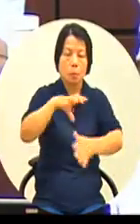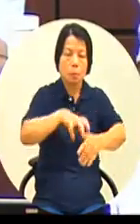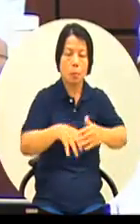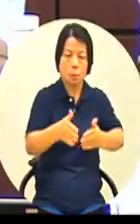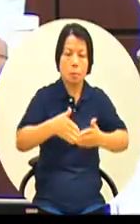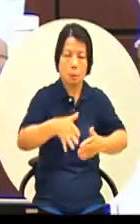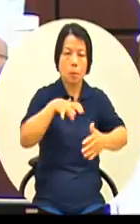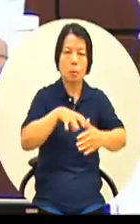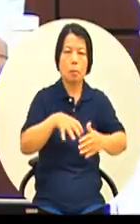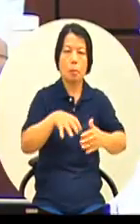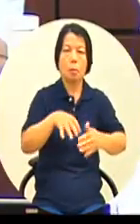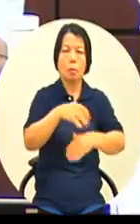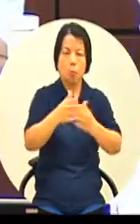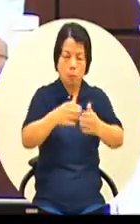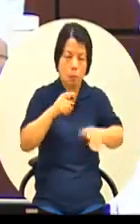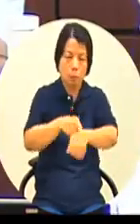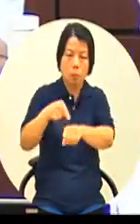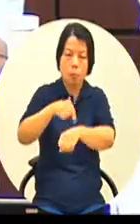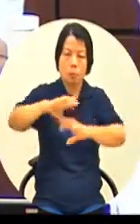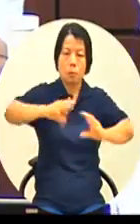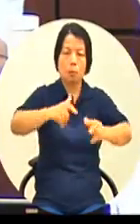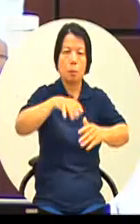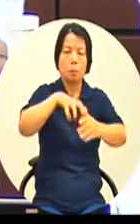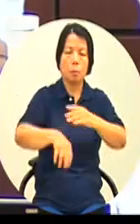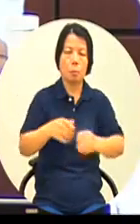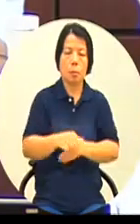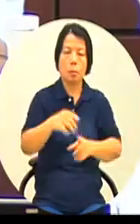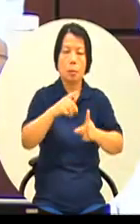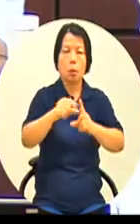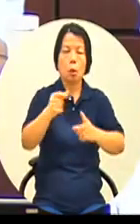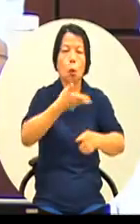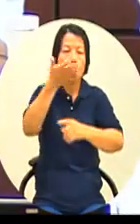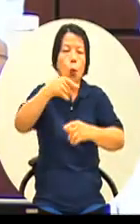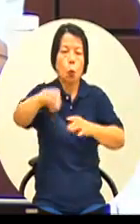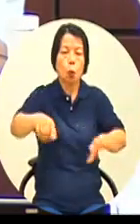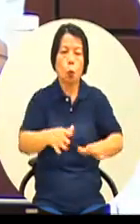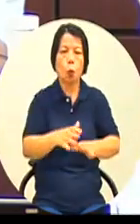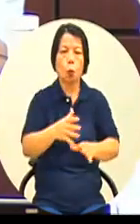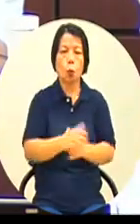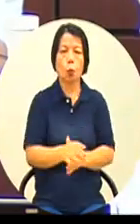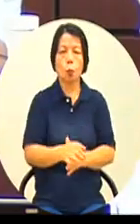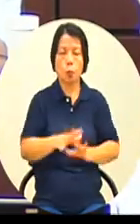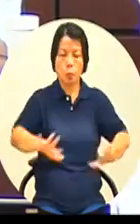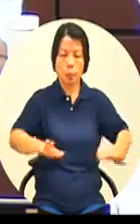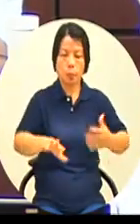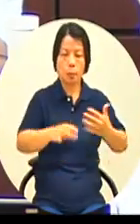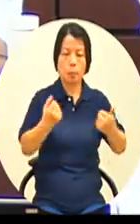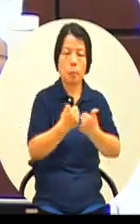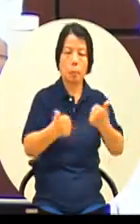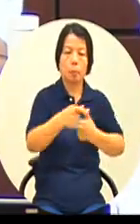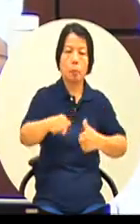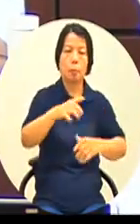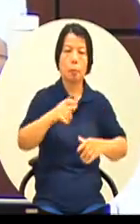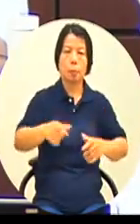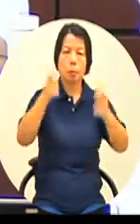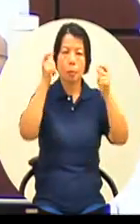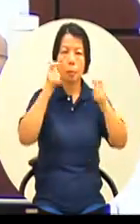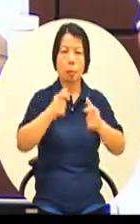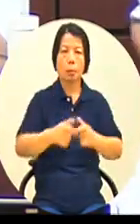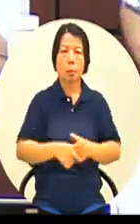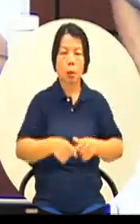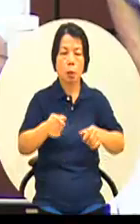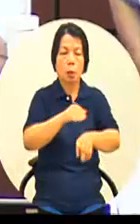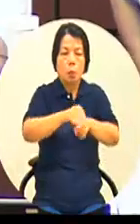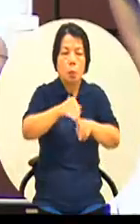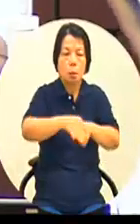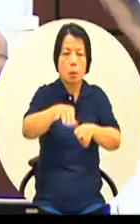我们希望能够刺激我们国内旅游的这个市场。那刚刚议员有提到，包括高铁站是不是要改名，这个当然我